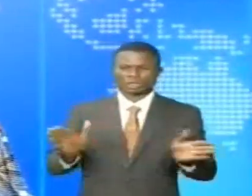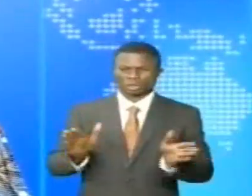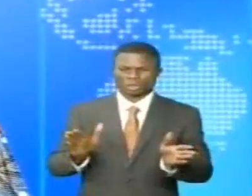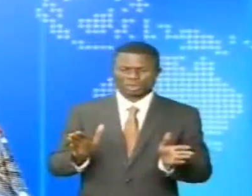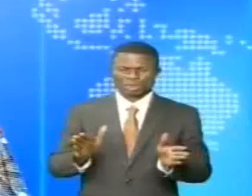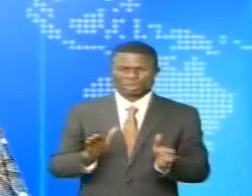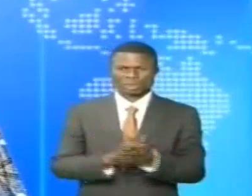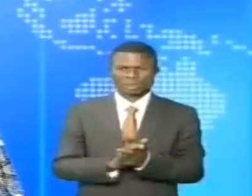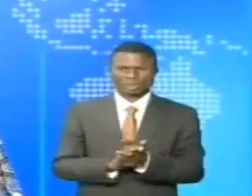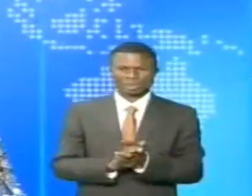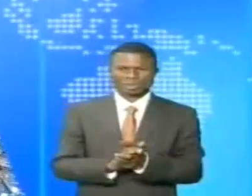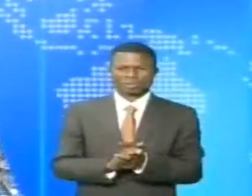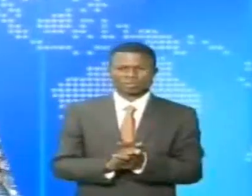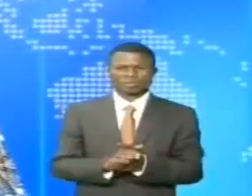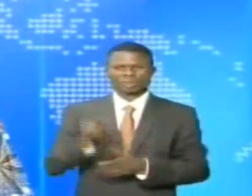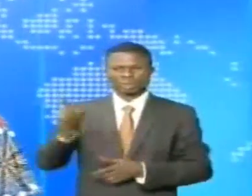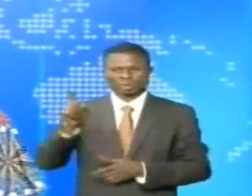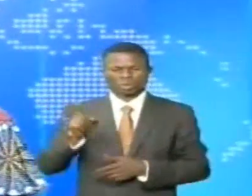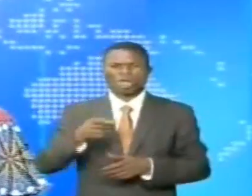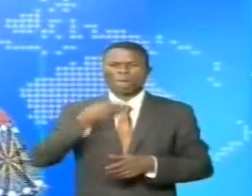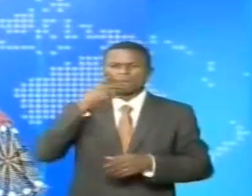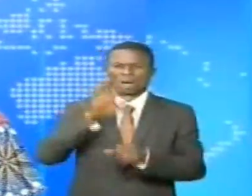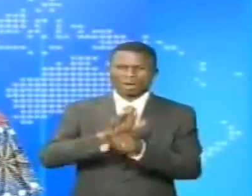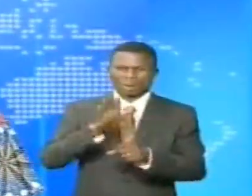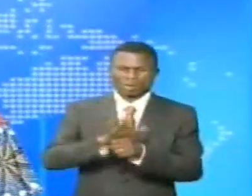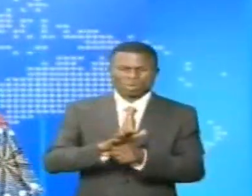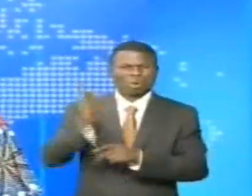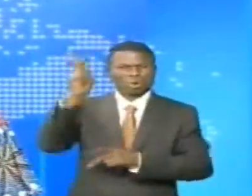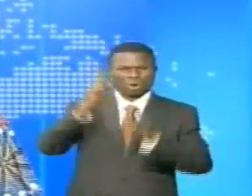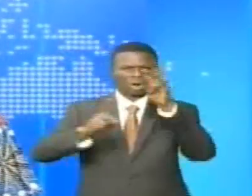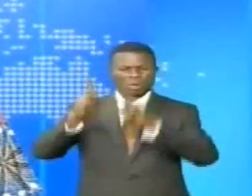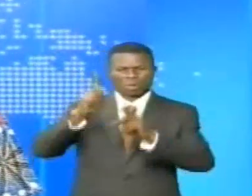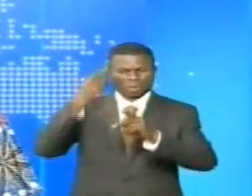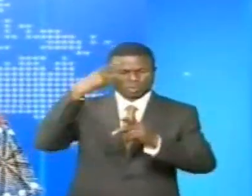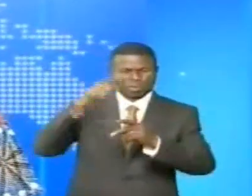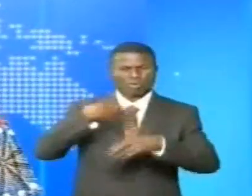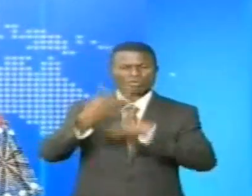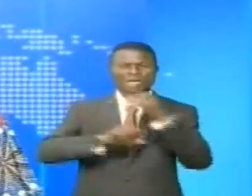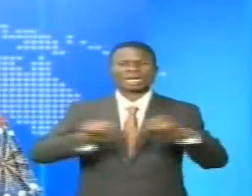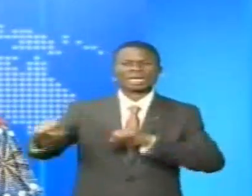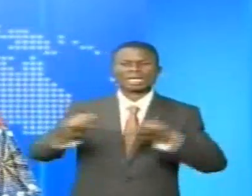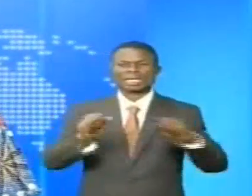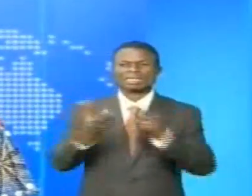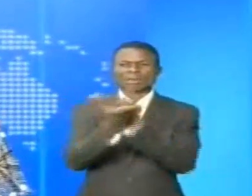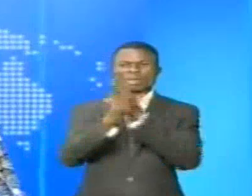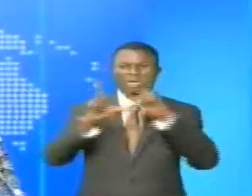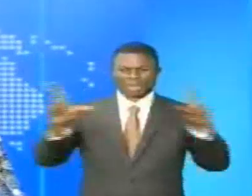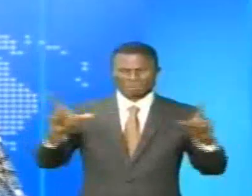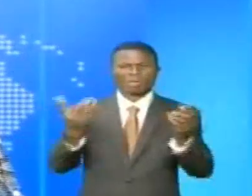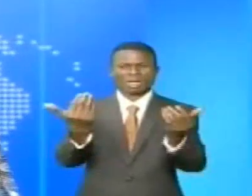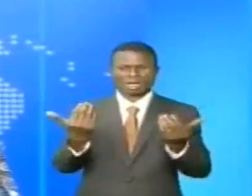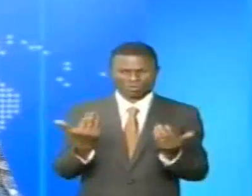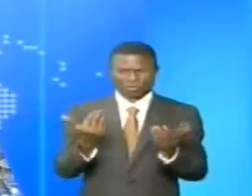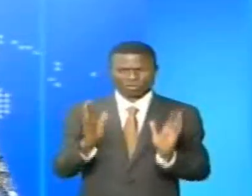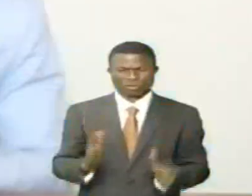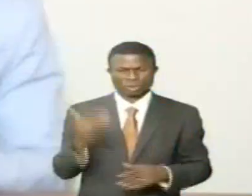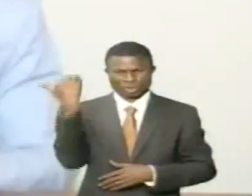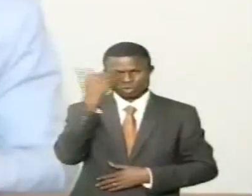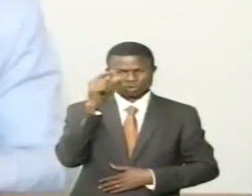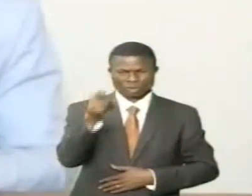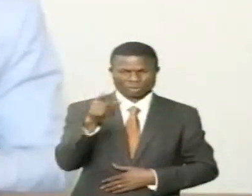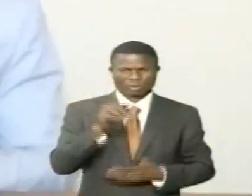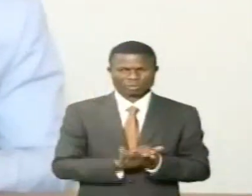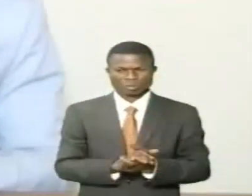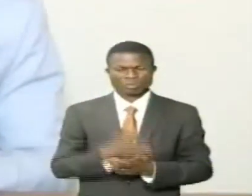Richie Lotulungu, compte inciter la population au dépistage massif et volontaire, nous dit Luxon Kabbala. Frères et